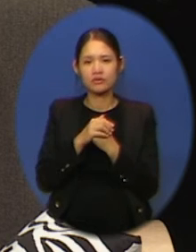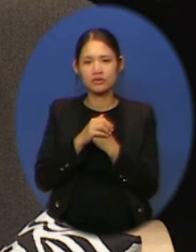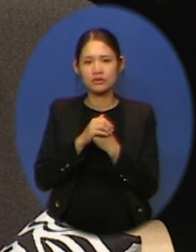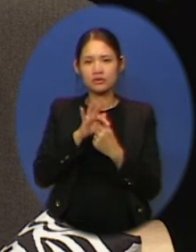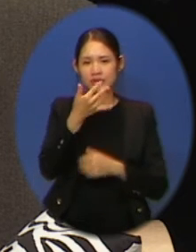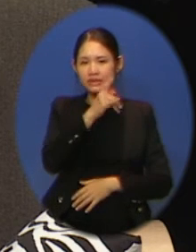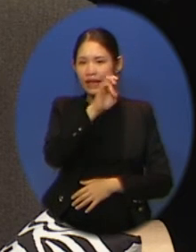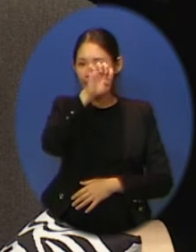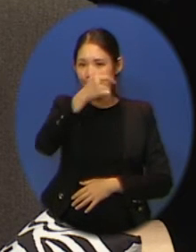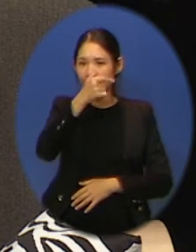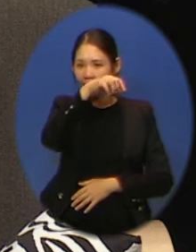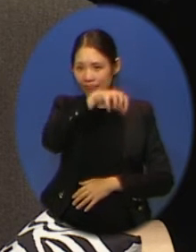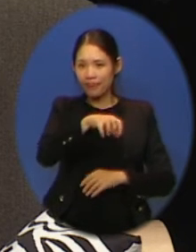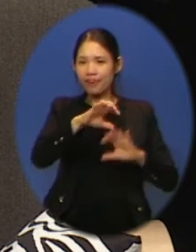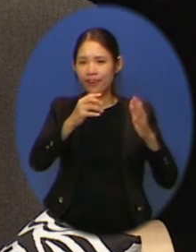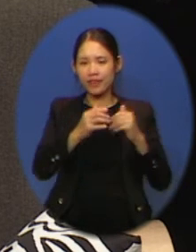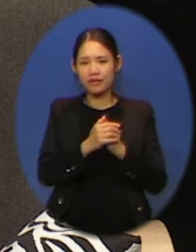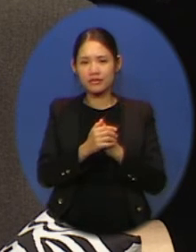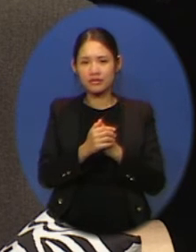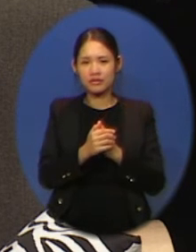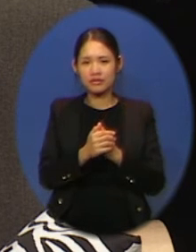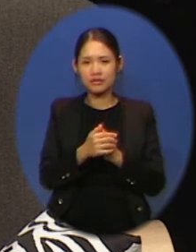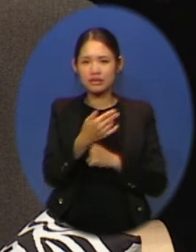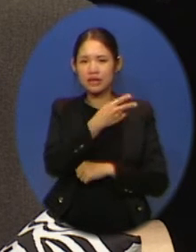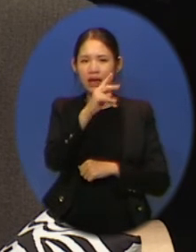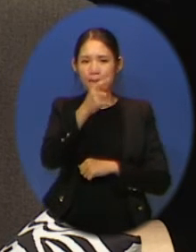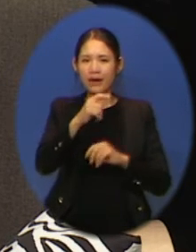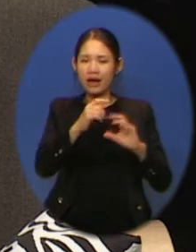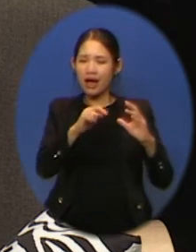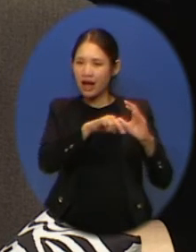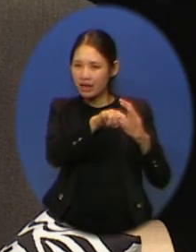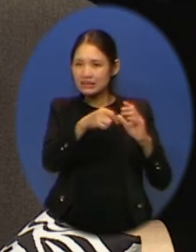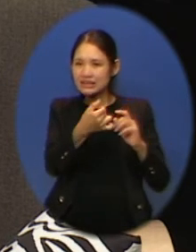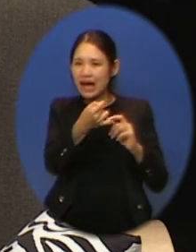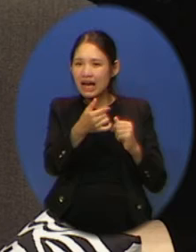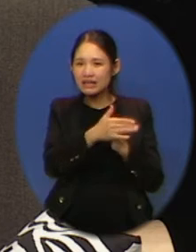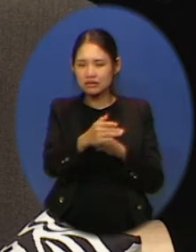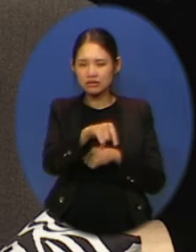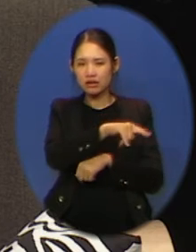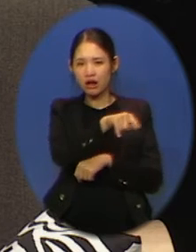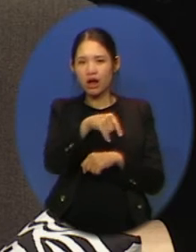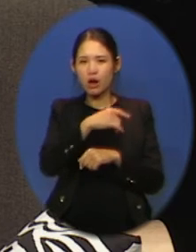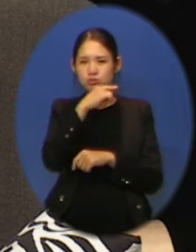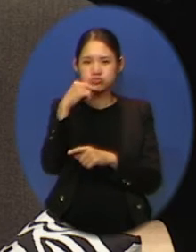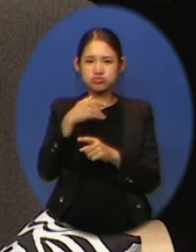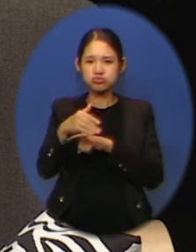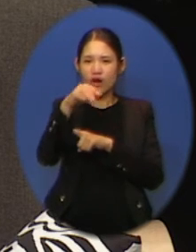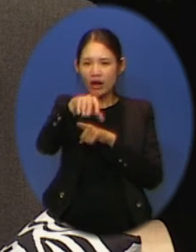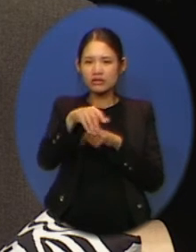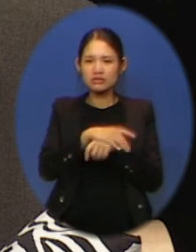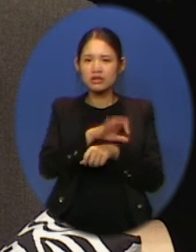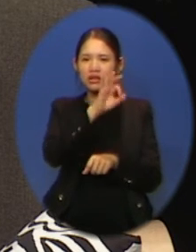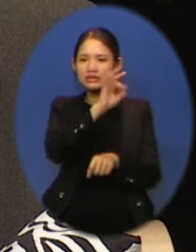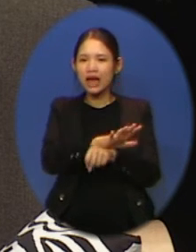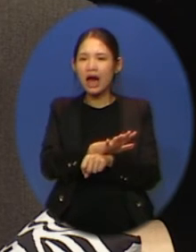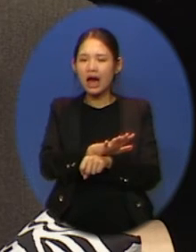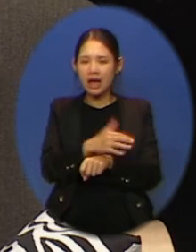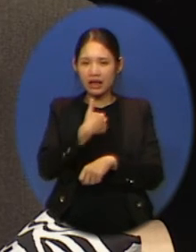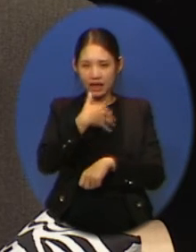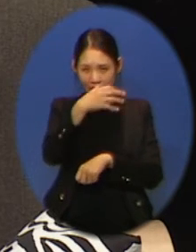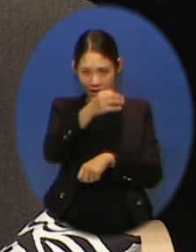대만에서 핵 쓰레기를 대만이 작으니까 처리가 곤란하니까 북한에 사겠다. 네. 그럼 어디다 놓느냐